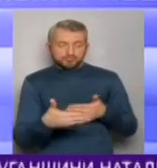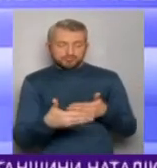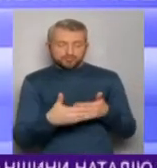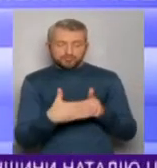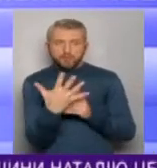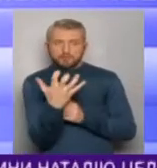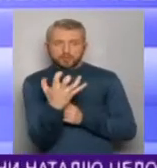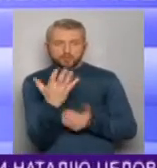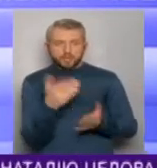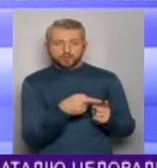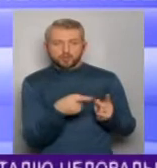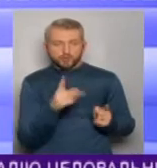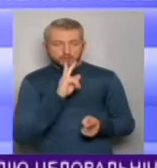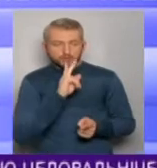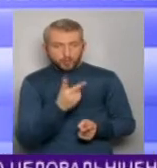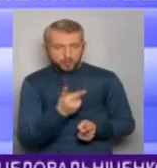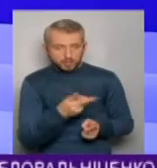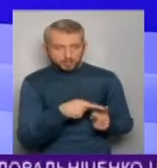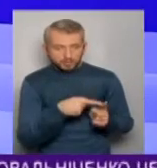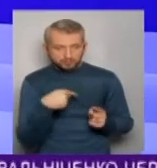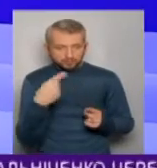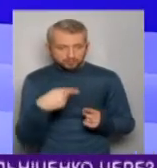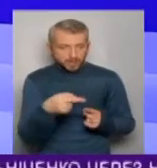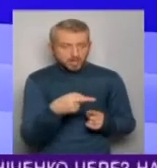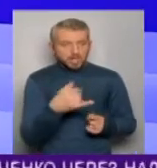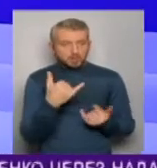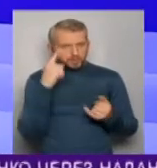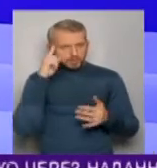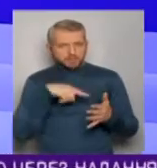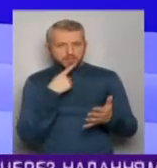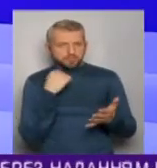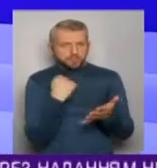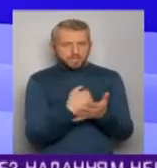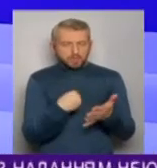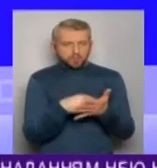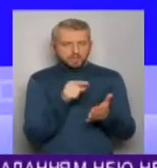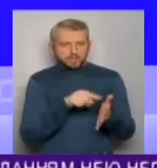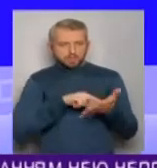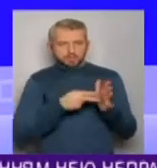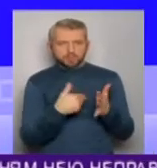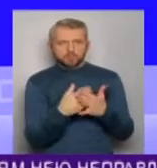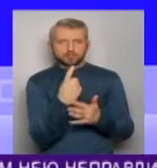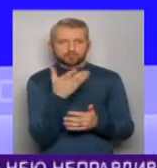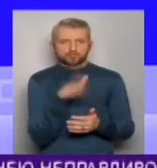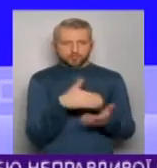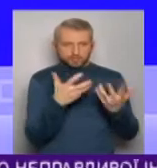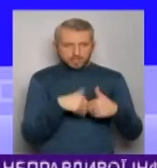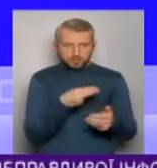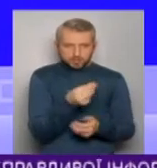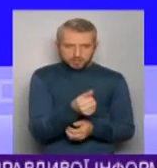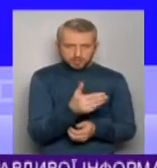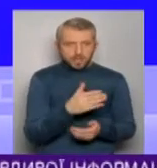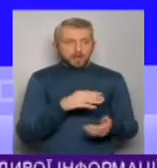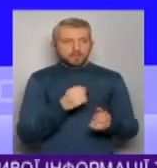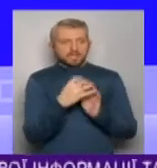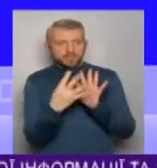якщо протягом 2 років ми, і сьогодні, ви знаєте, бюджет прийняли, і там знову ж закладається майже 100 одиниць техніки. Ми в 19-му році, і ще